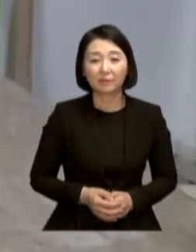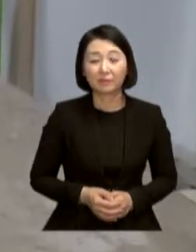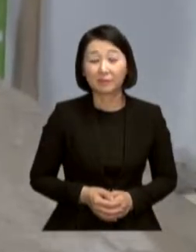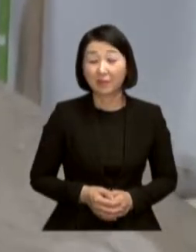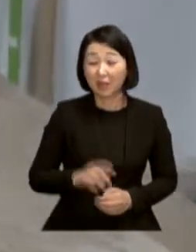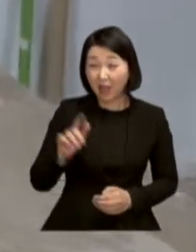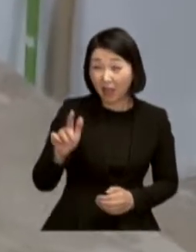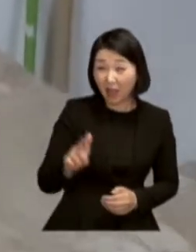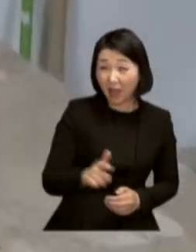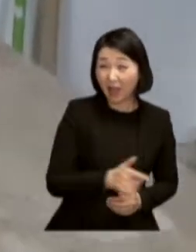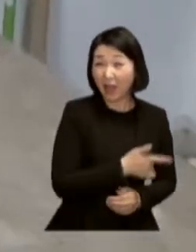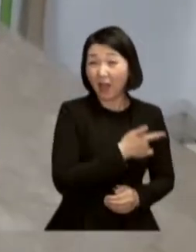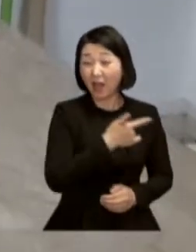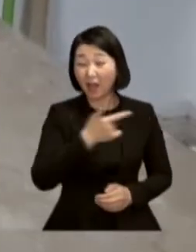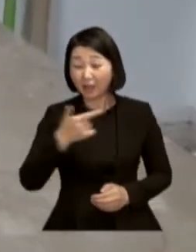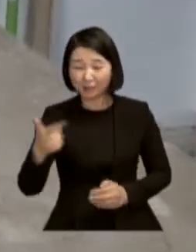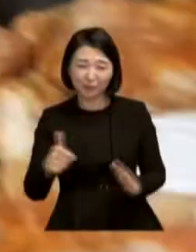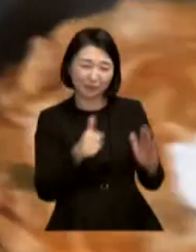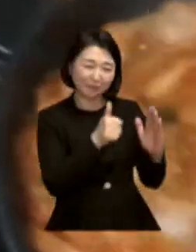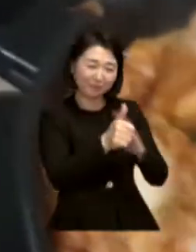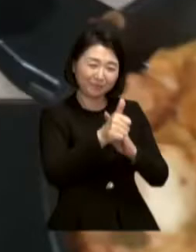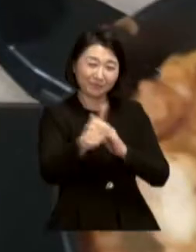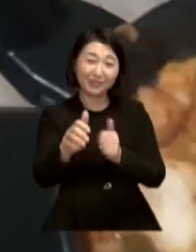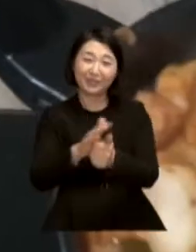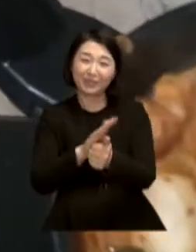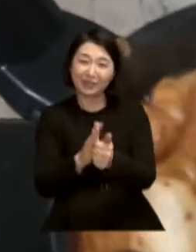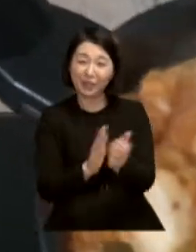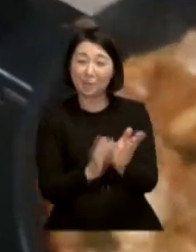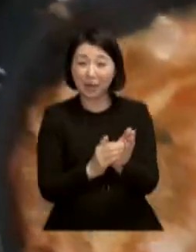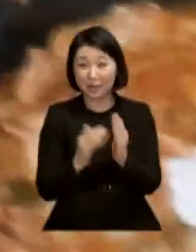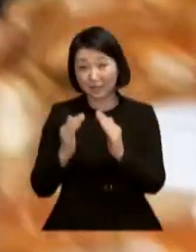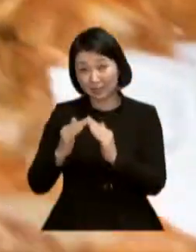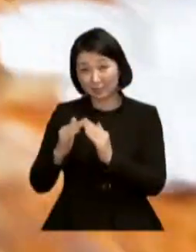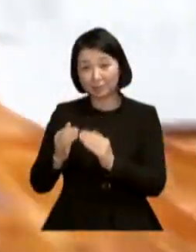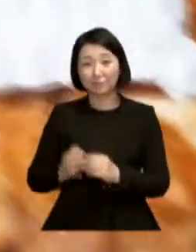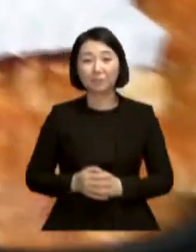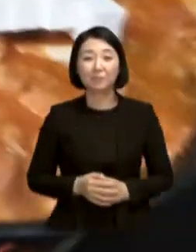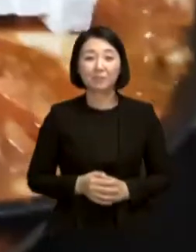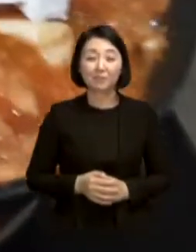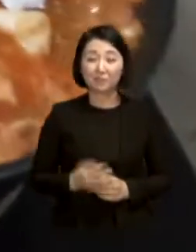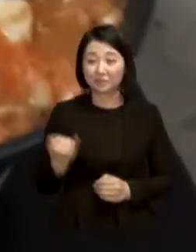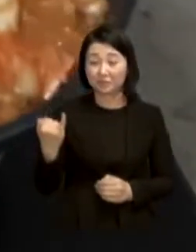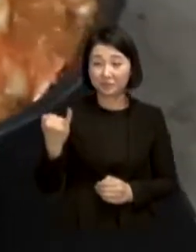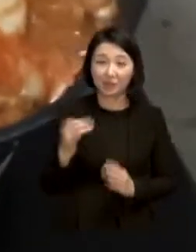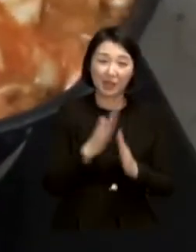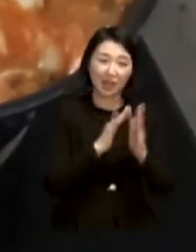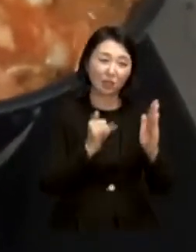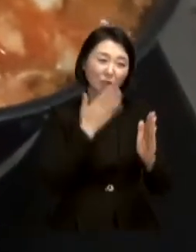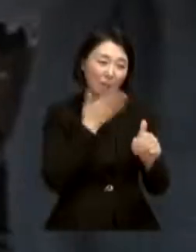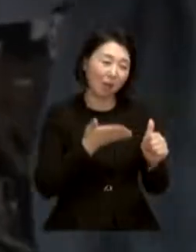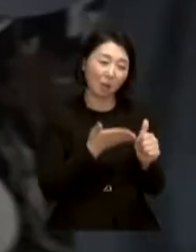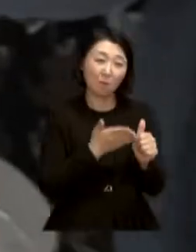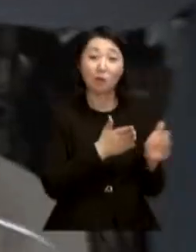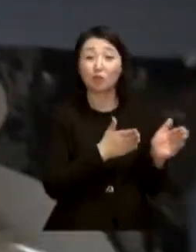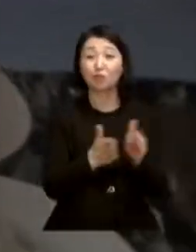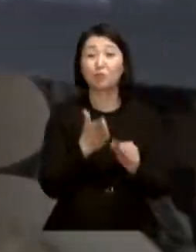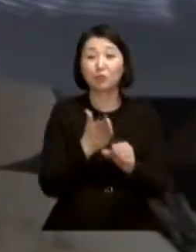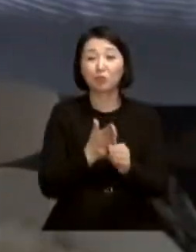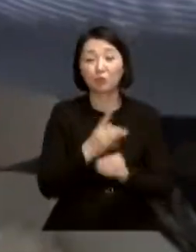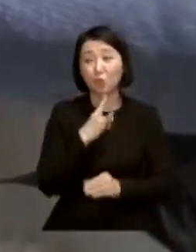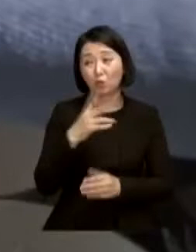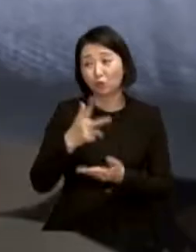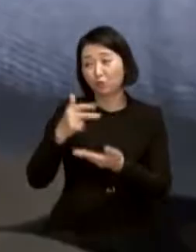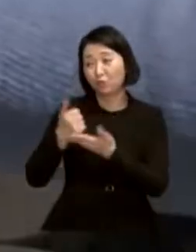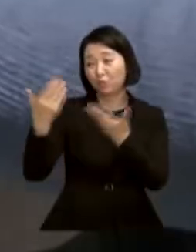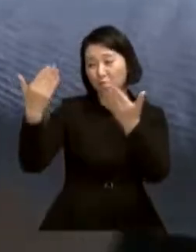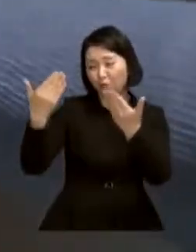그렇게 하루 종일 사역지를 섬기고 돌아온 사택. 장지연 선교사가 가족들의 식사 준비를 한다. 오직